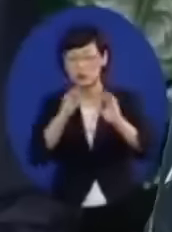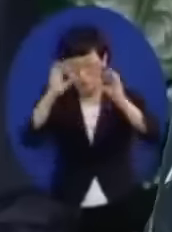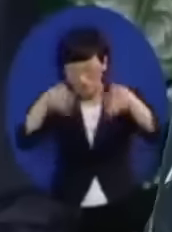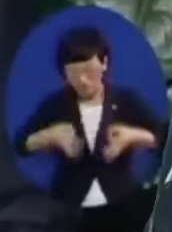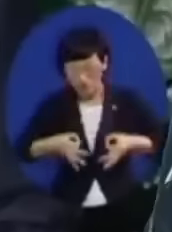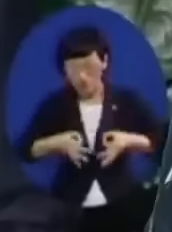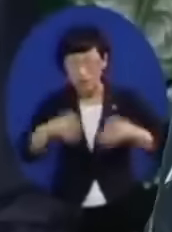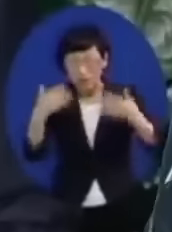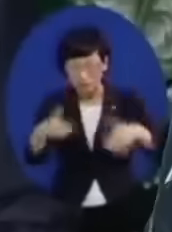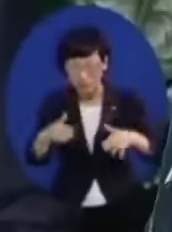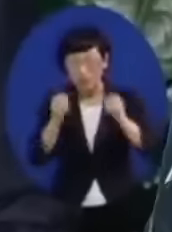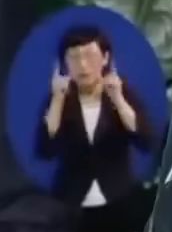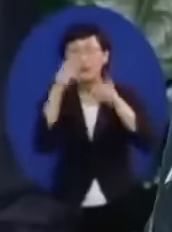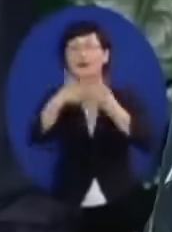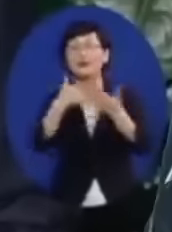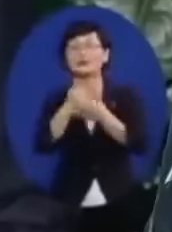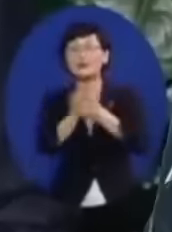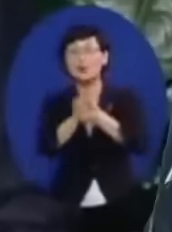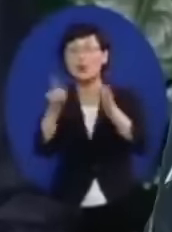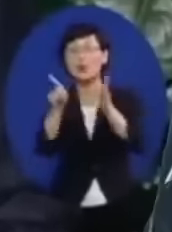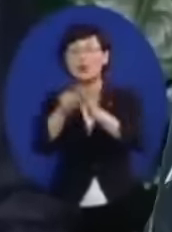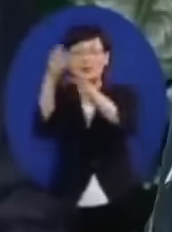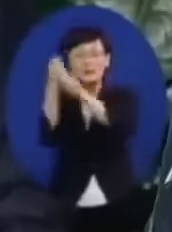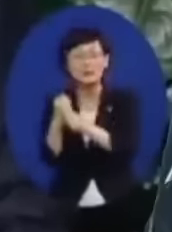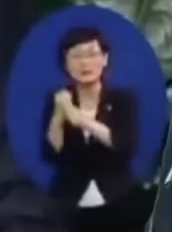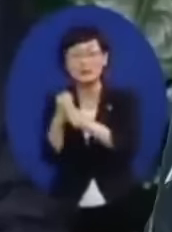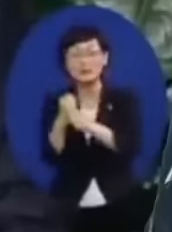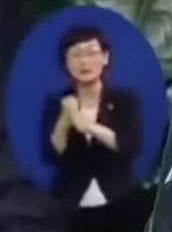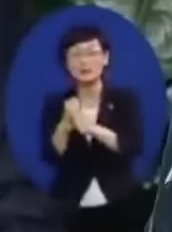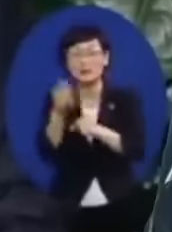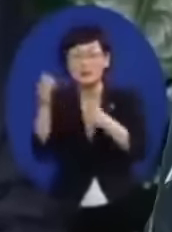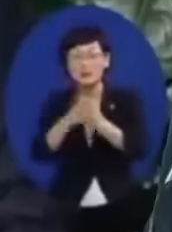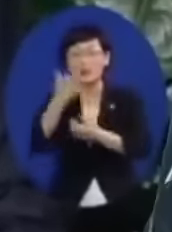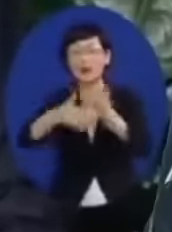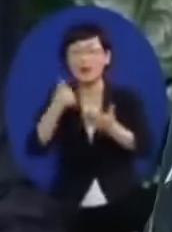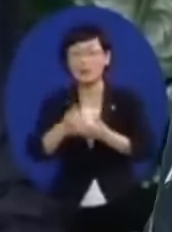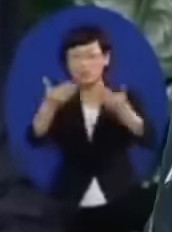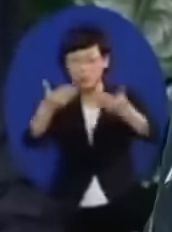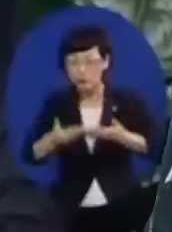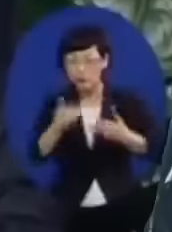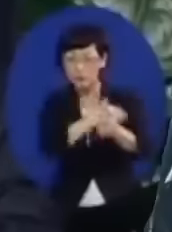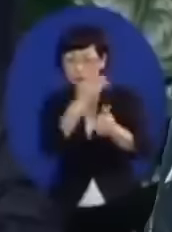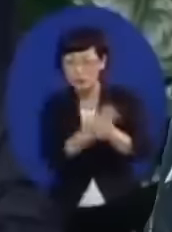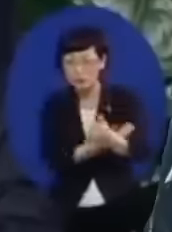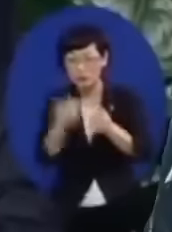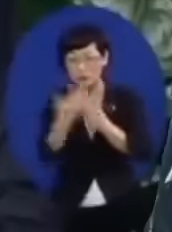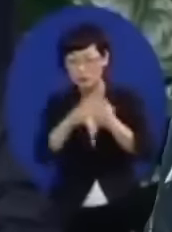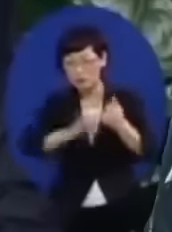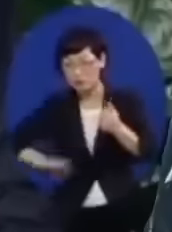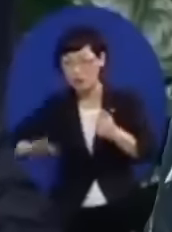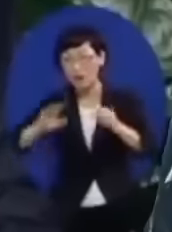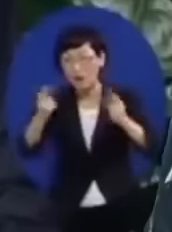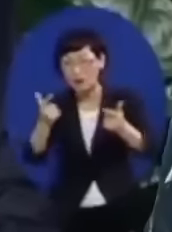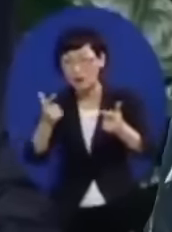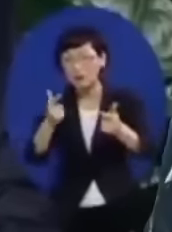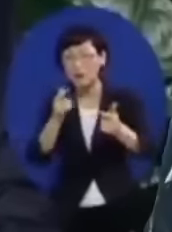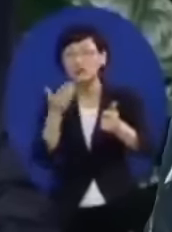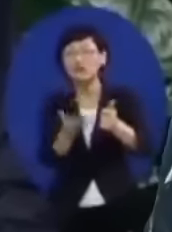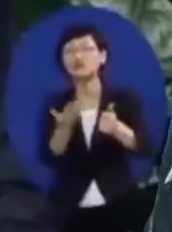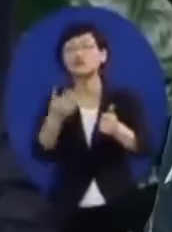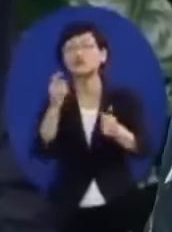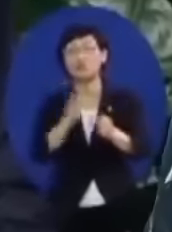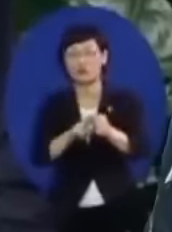깨달아서 하나님께 기도하고 의지하고 그러므로 하나님이 주신 은혜를 잃어버리지 않게 하기 위한 것입니다. 그